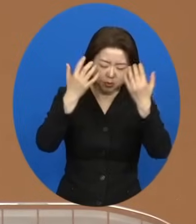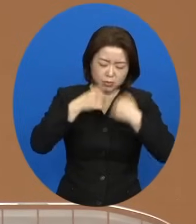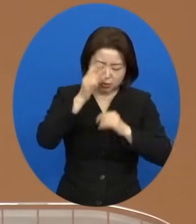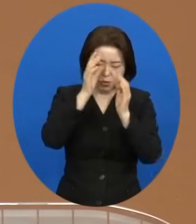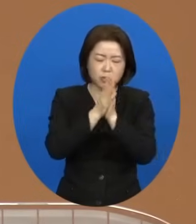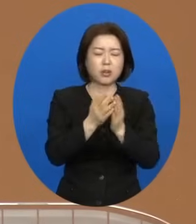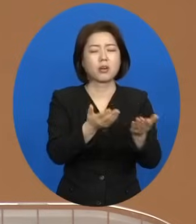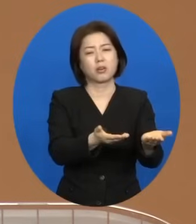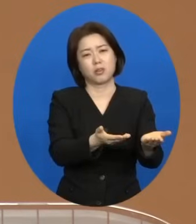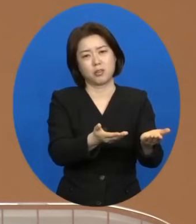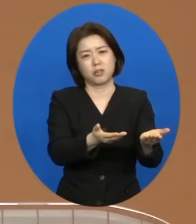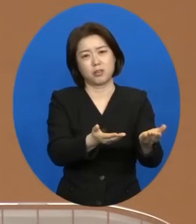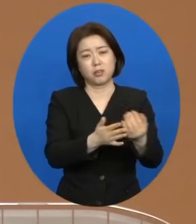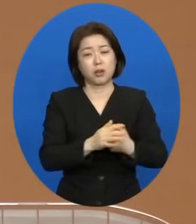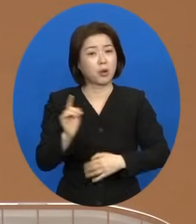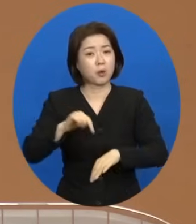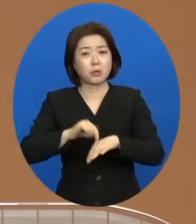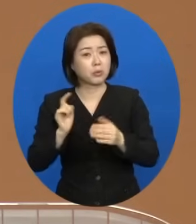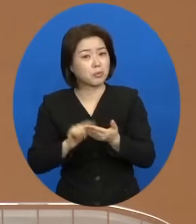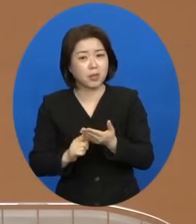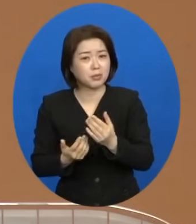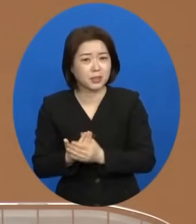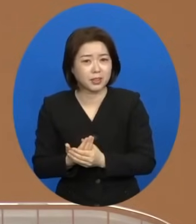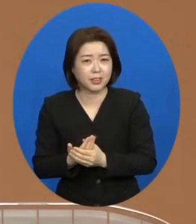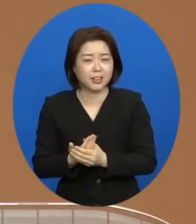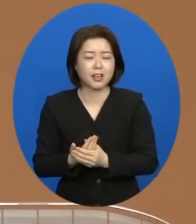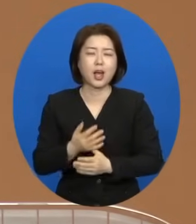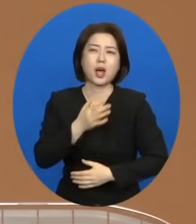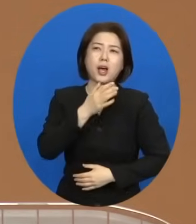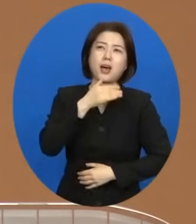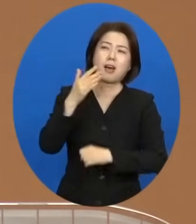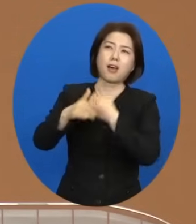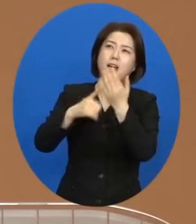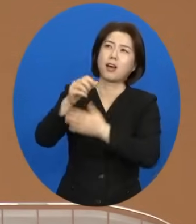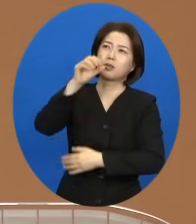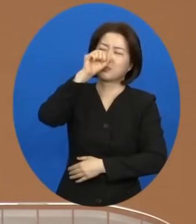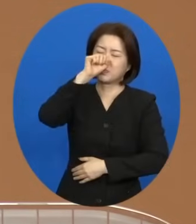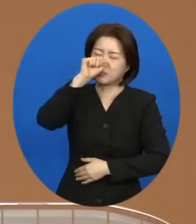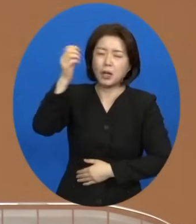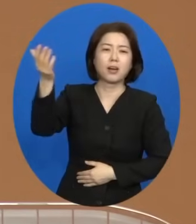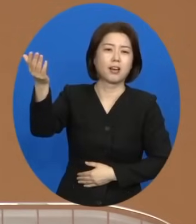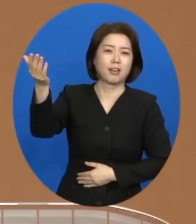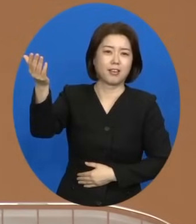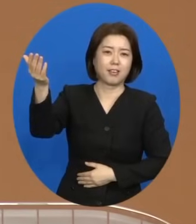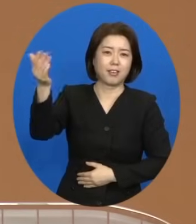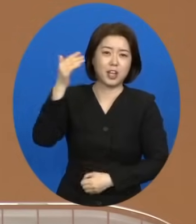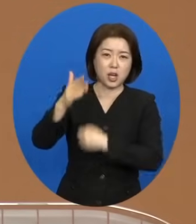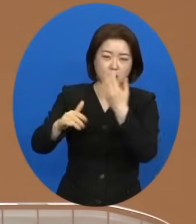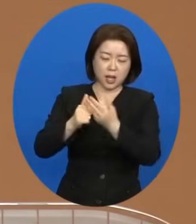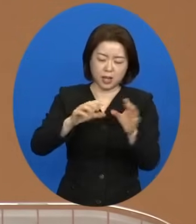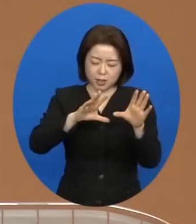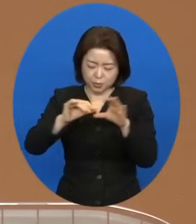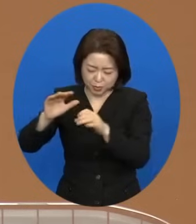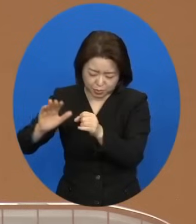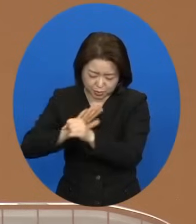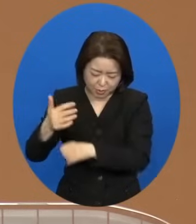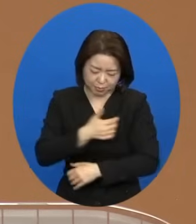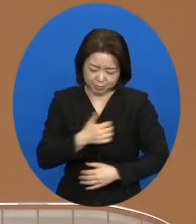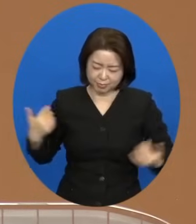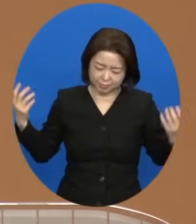받으시던지 어떤 마음이 들었을까요 하나님은 선하시다 하나님은 인자하심이